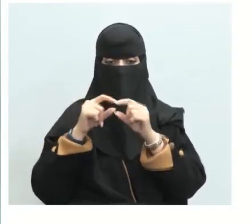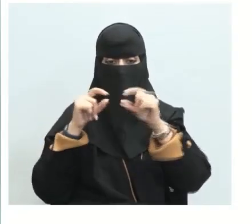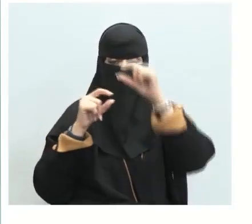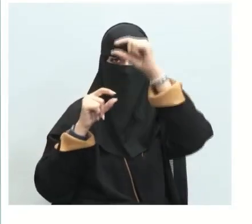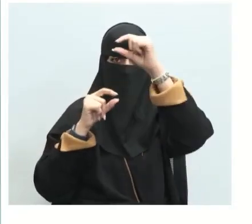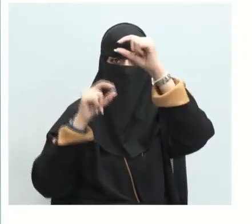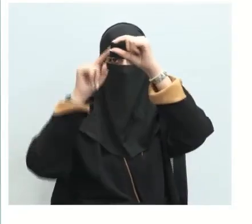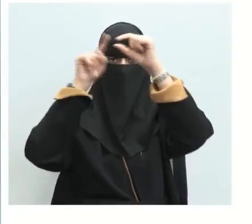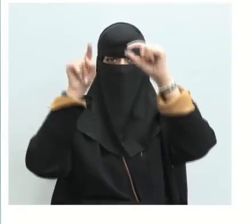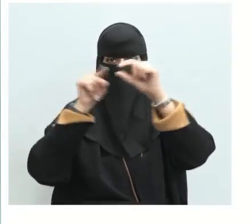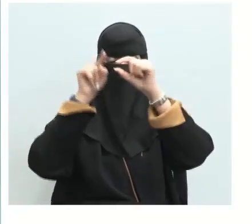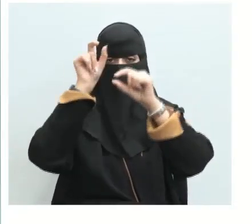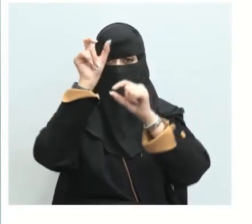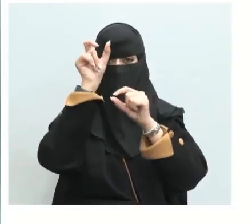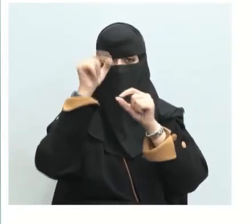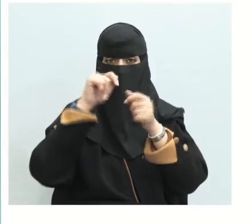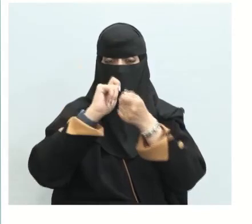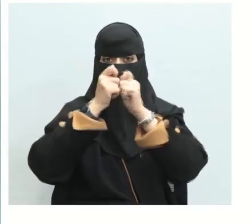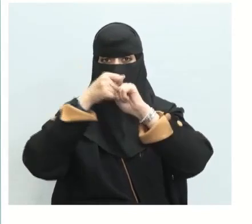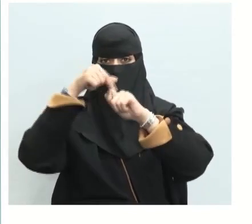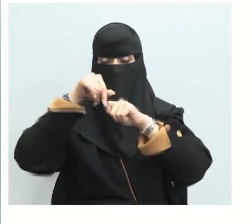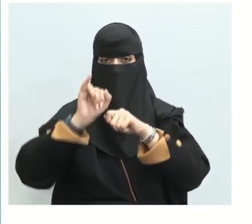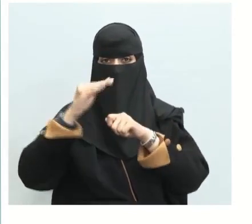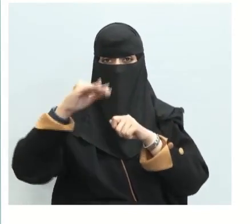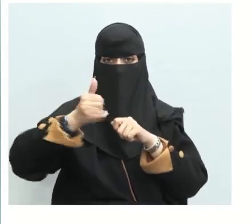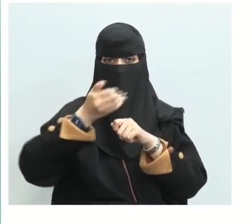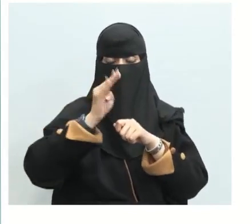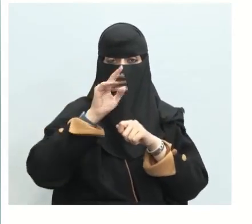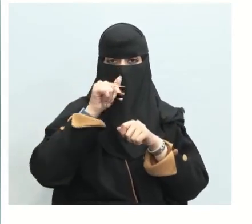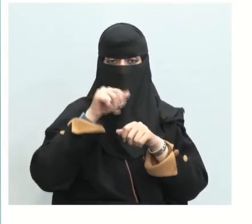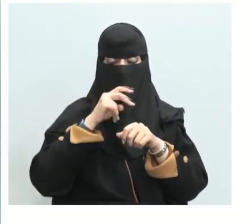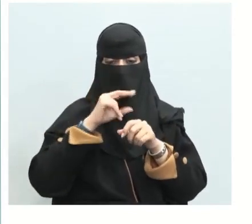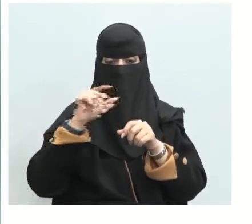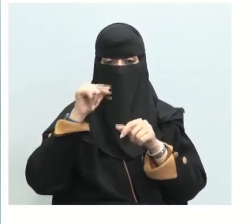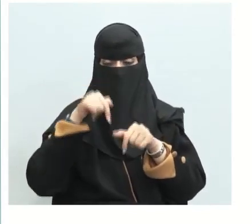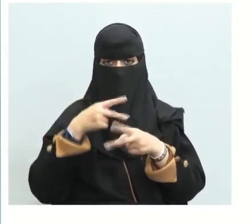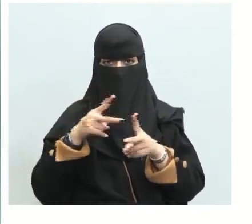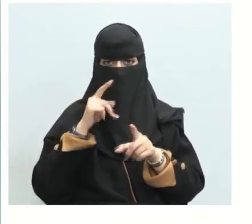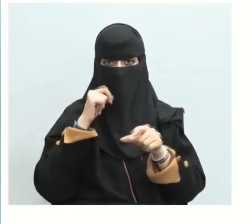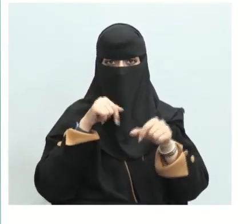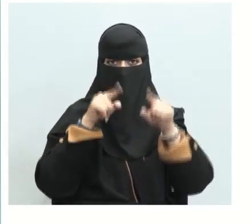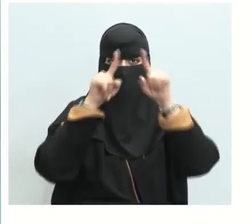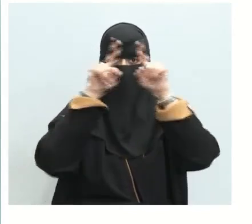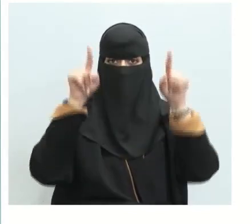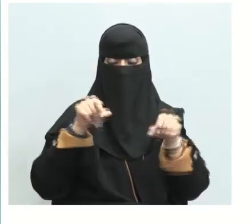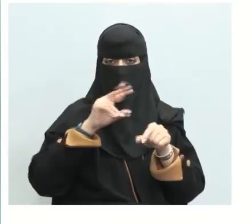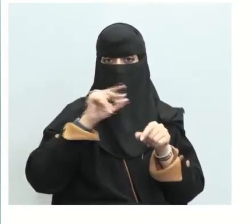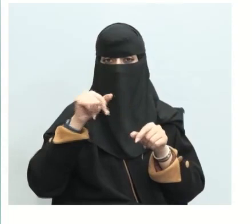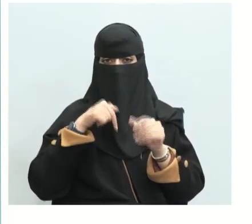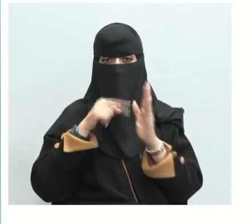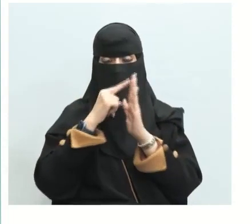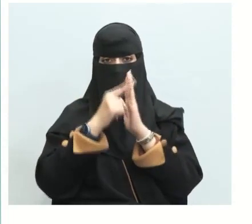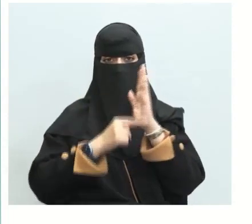بعد ذلك نقوم باختيار تبديل محاكاة الجهاز. هنا يتم عرض الشاشة كما لو كانت